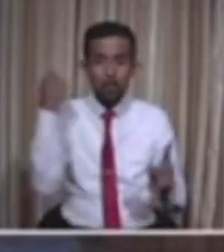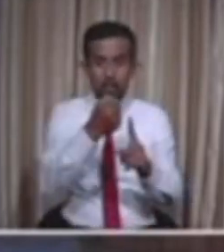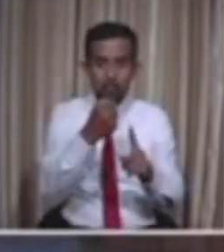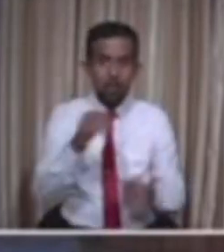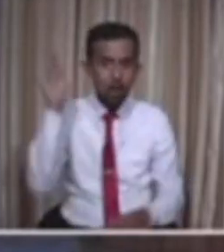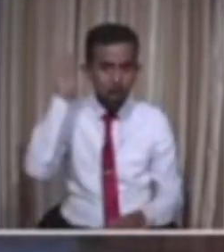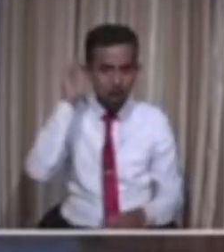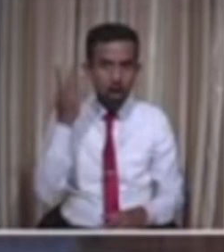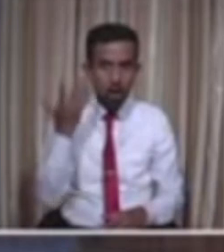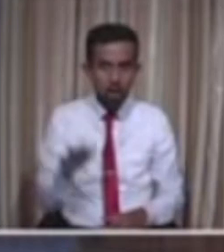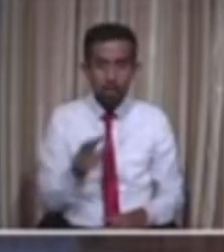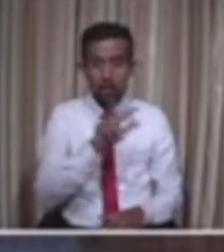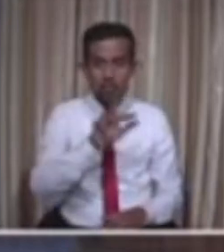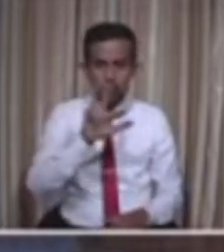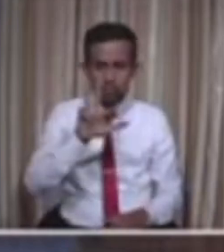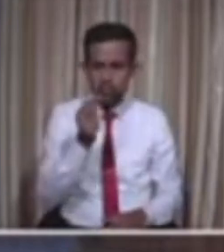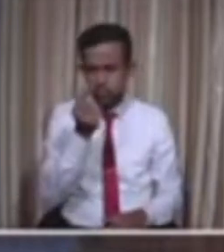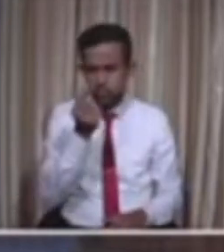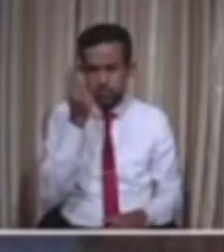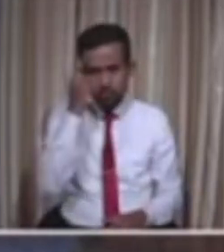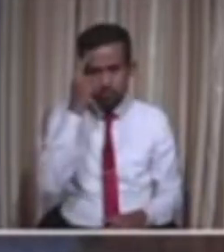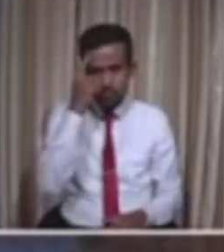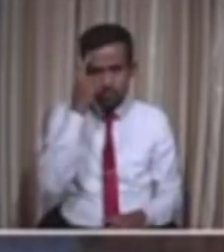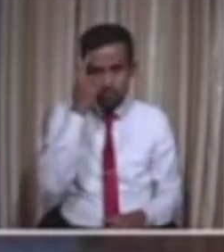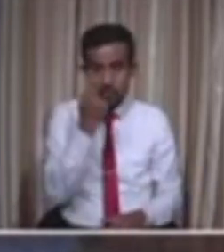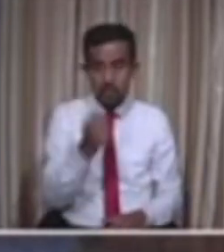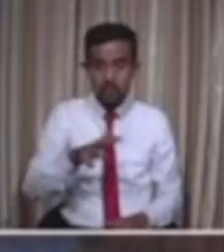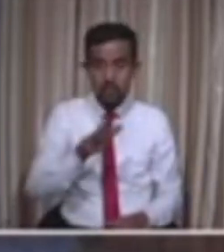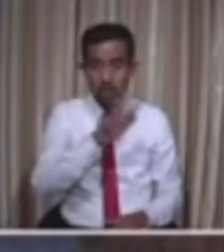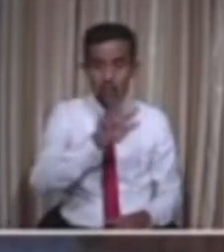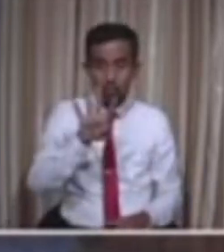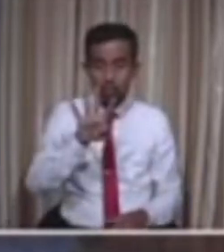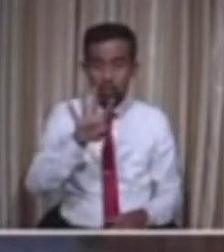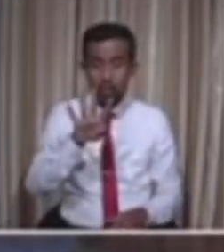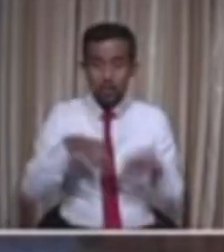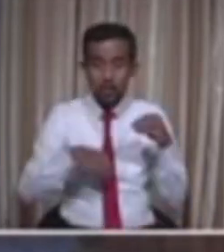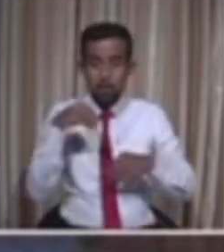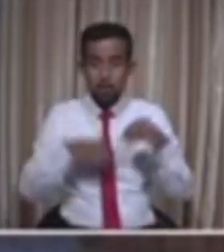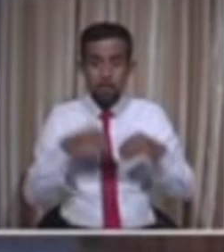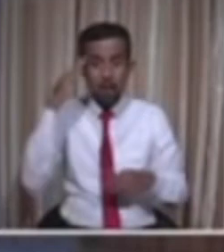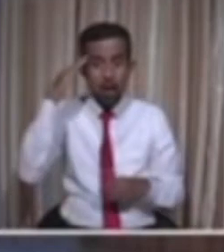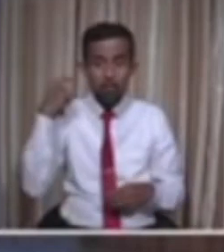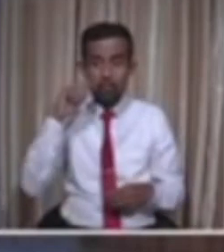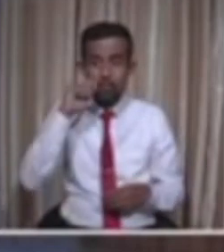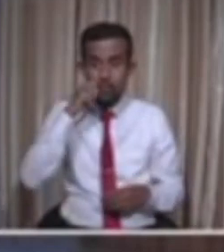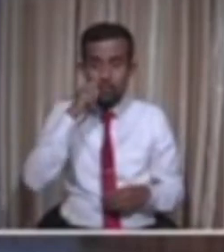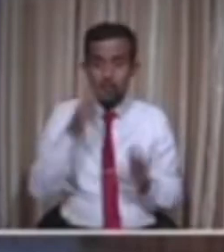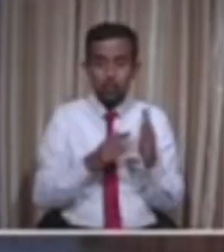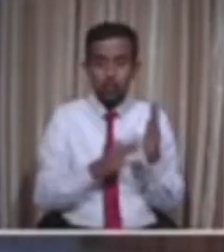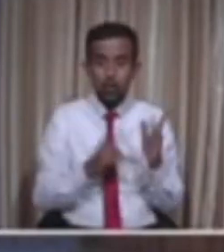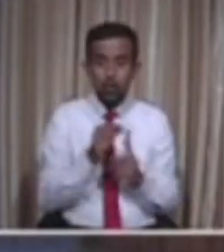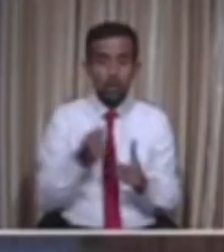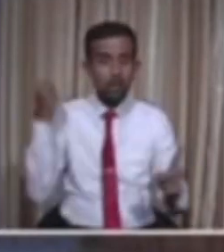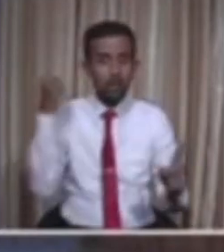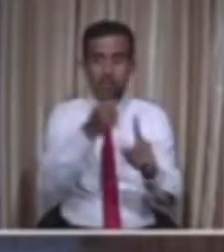tino dasi asuna me mada yanta mata ket tino dasa masi anu hati nabi waman shika desa pahala kara rapai demo piyo kisi wela waksa jati ka paksi kana pahara